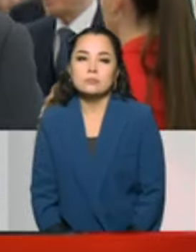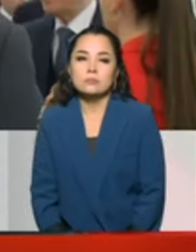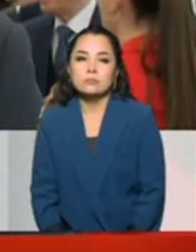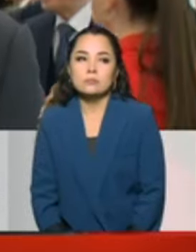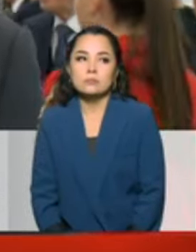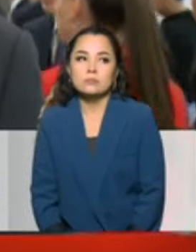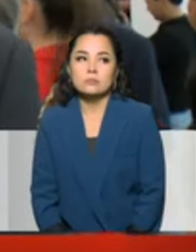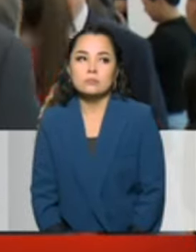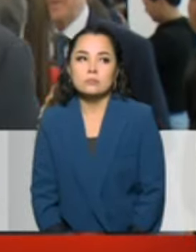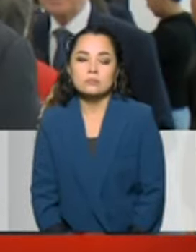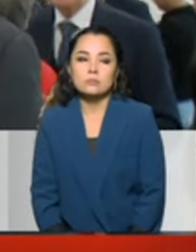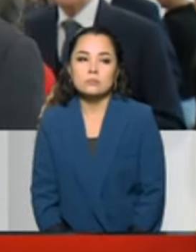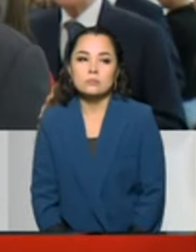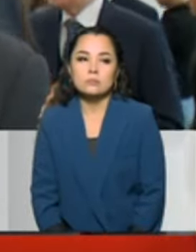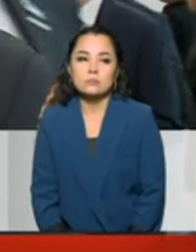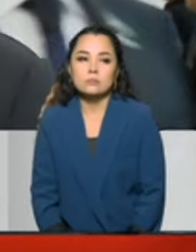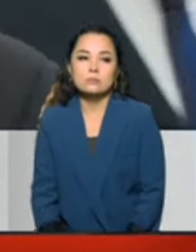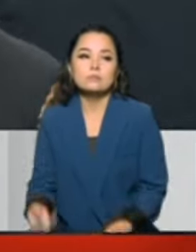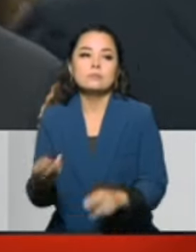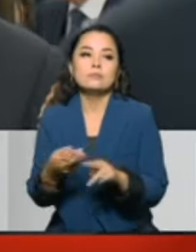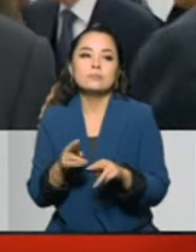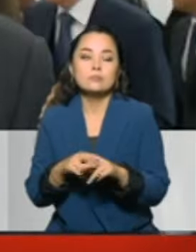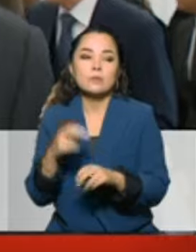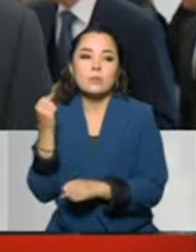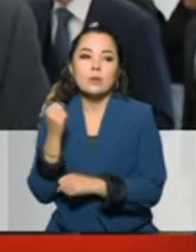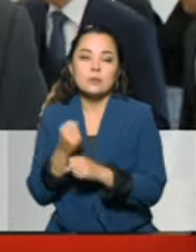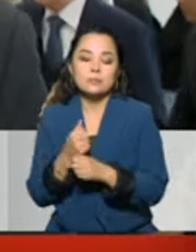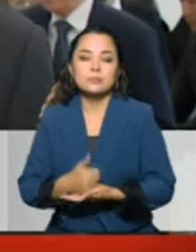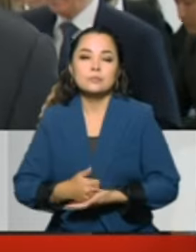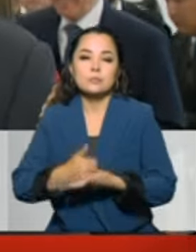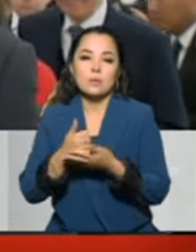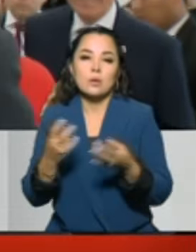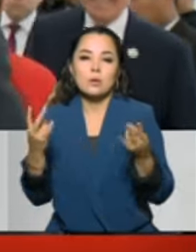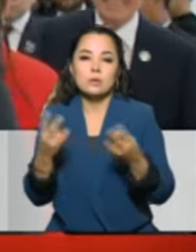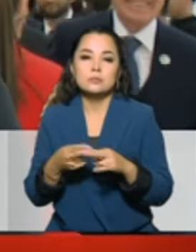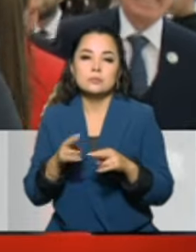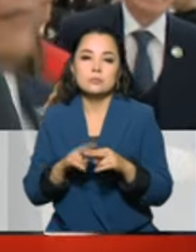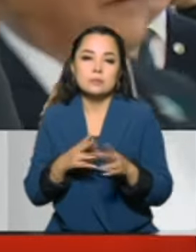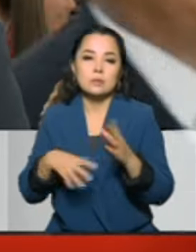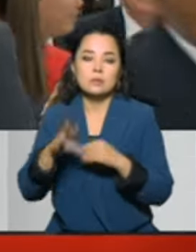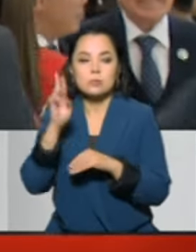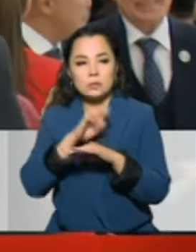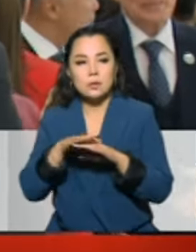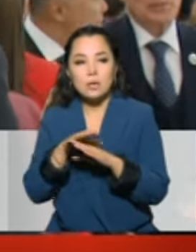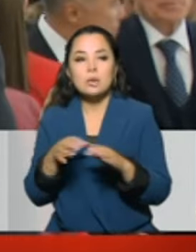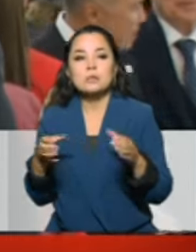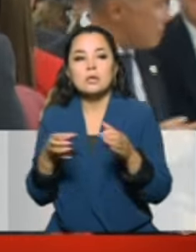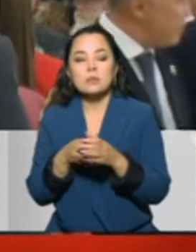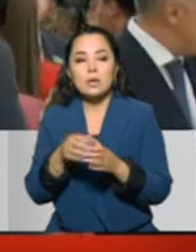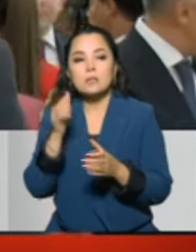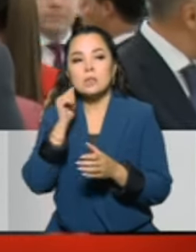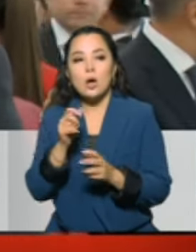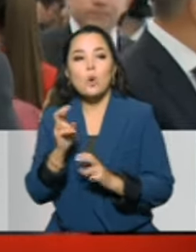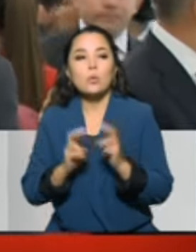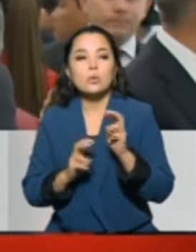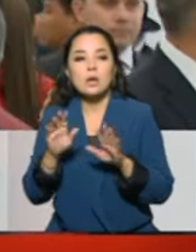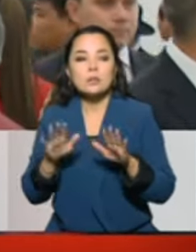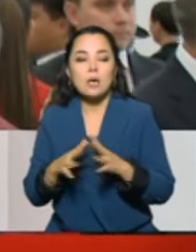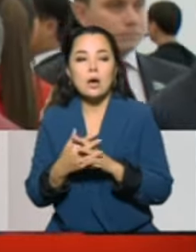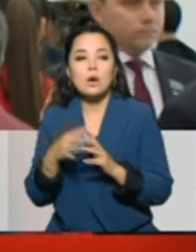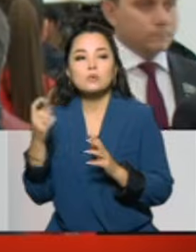Біз үшін өте маңызды, және де осы жұмысшылардың мәртебесін көтеру, ол деген бүкіл еліміздің ертең өнеркәсібіне,